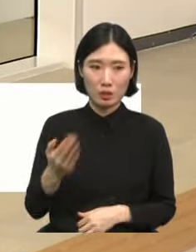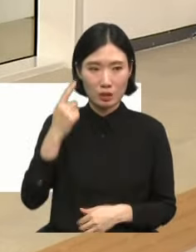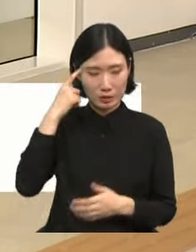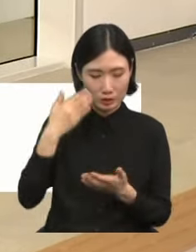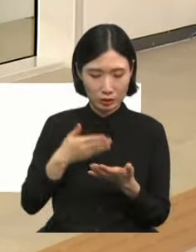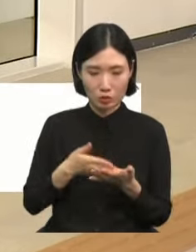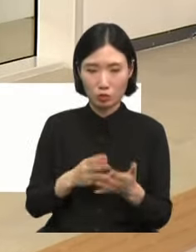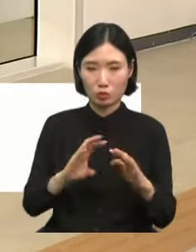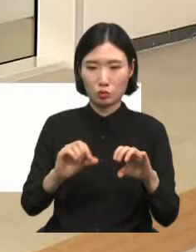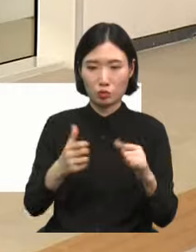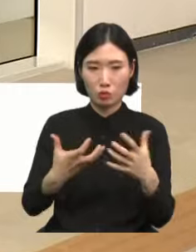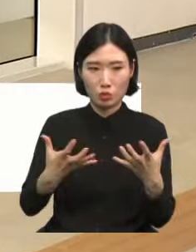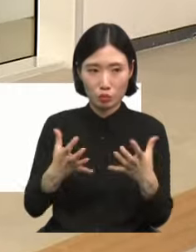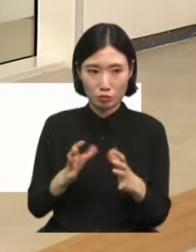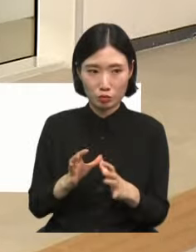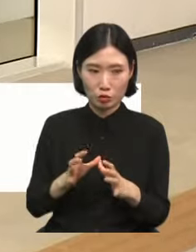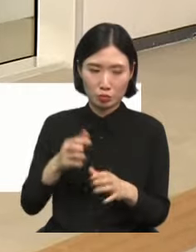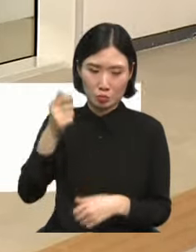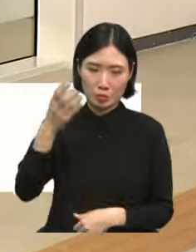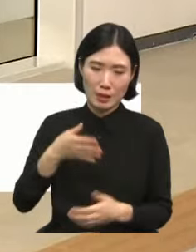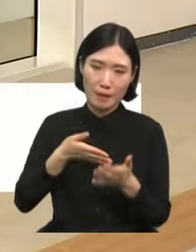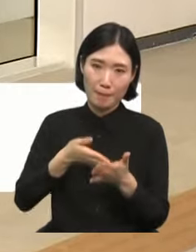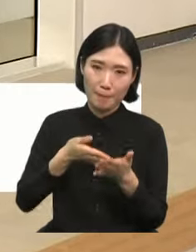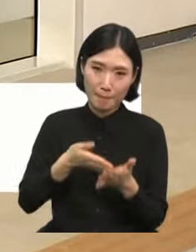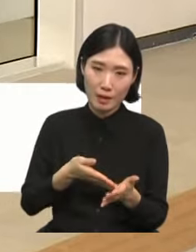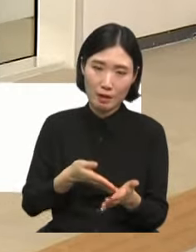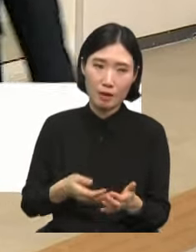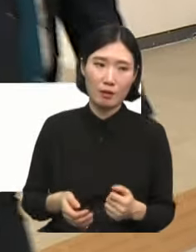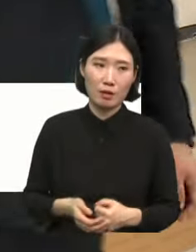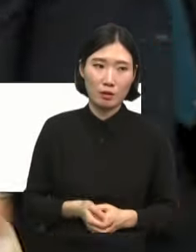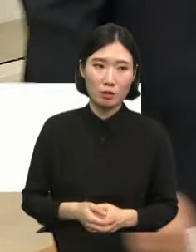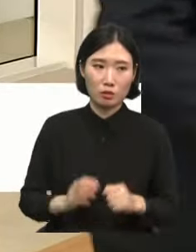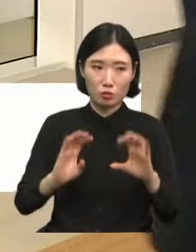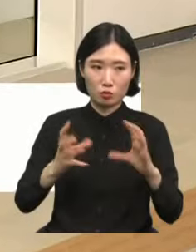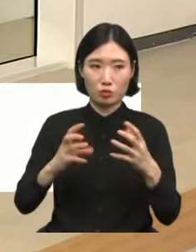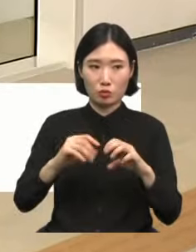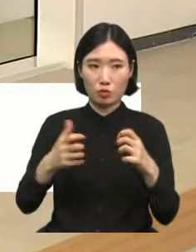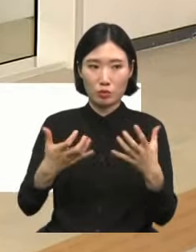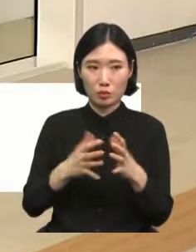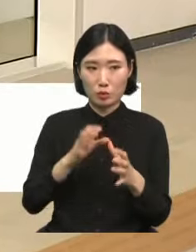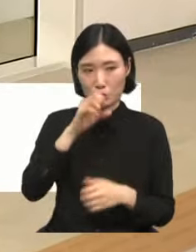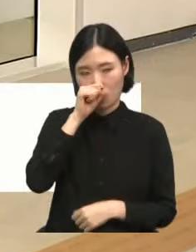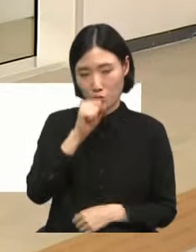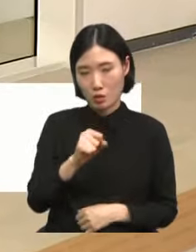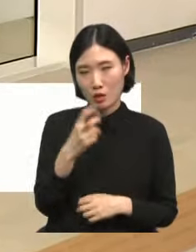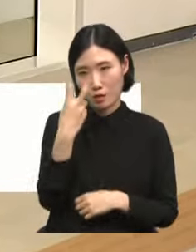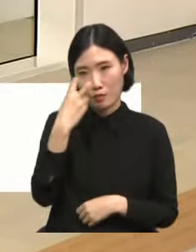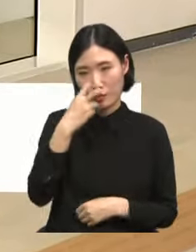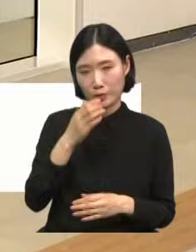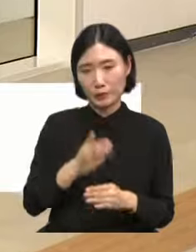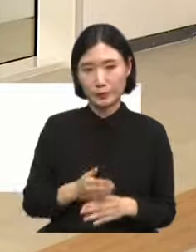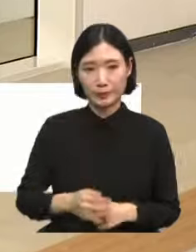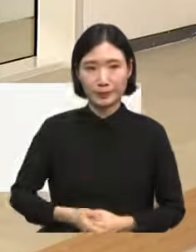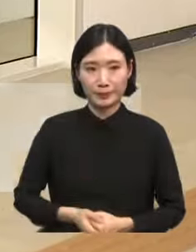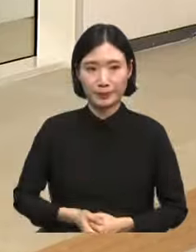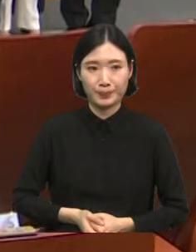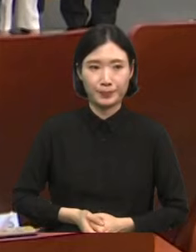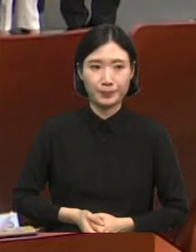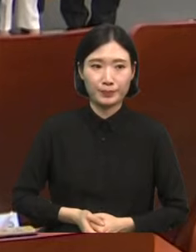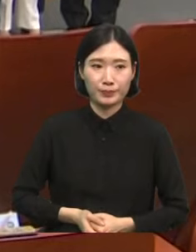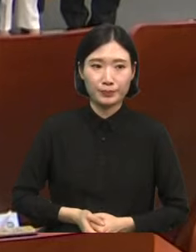의견을 국토부에 수차례 건의를 했고, 국토부에서도 긍정적으로 이렇게 검토하는 걸로 알고